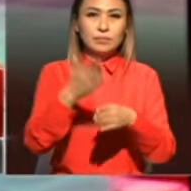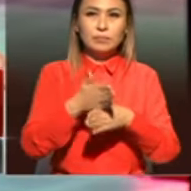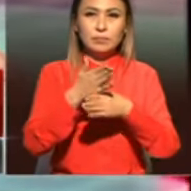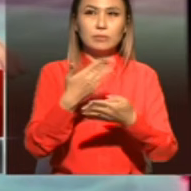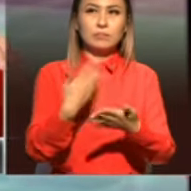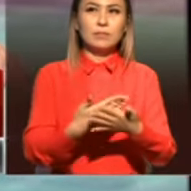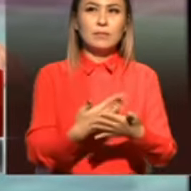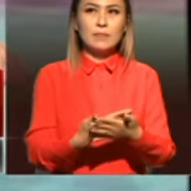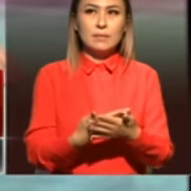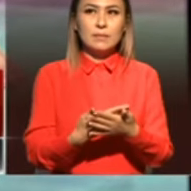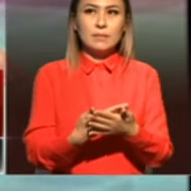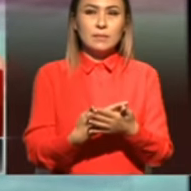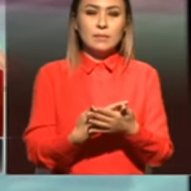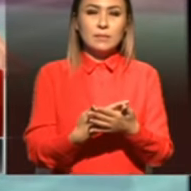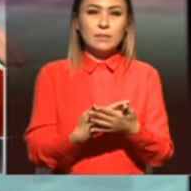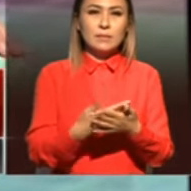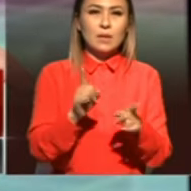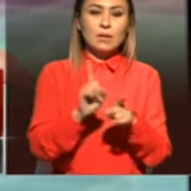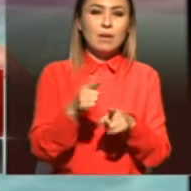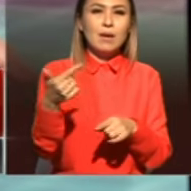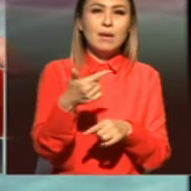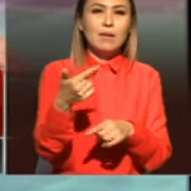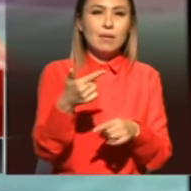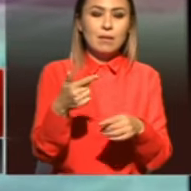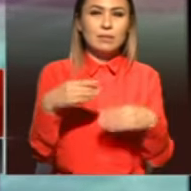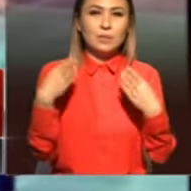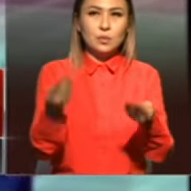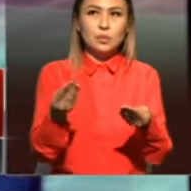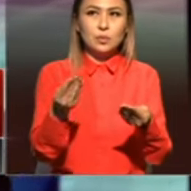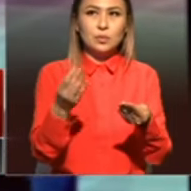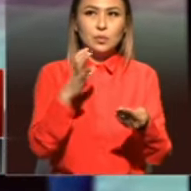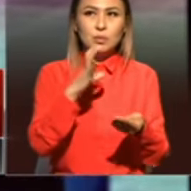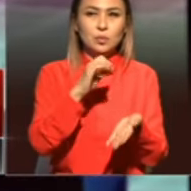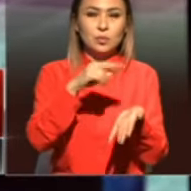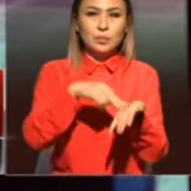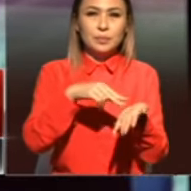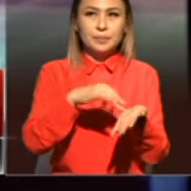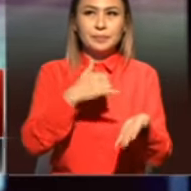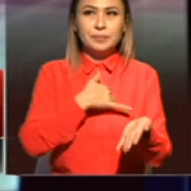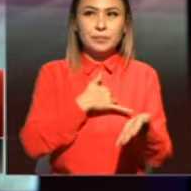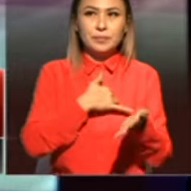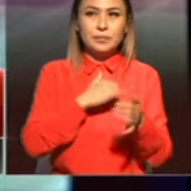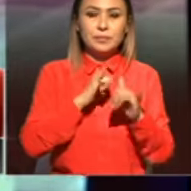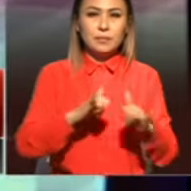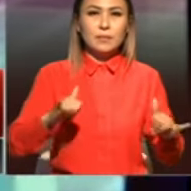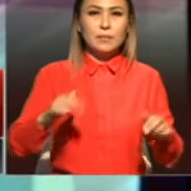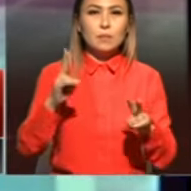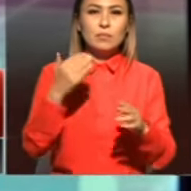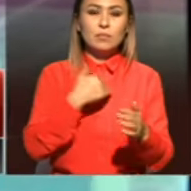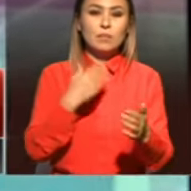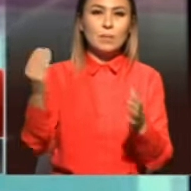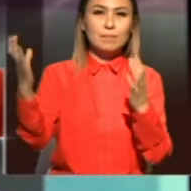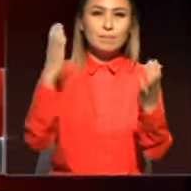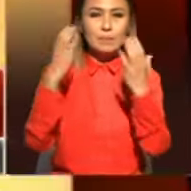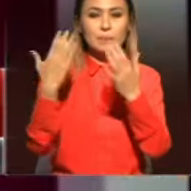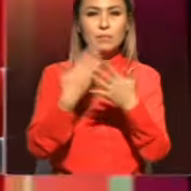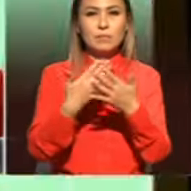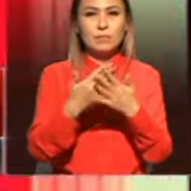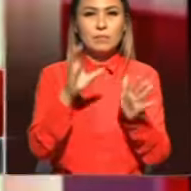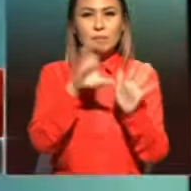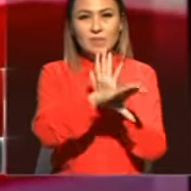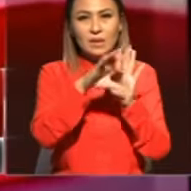бір не сияқты, кепілдік сумма сияқты. Біз сияқты дамушы елдерге келетін инвесторлар аняқтағы біздің